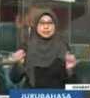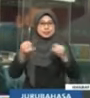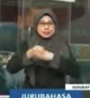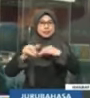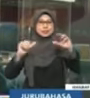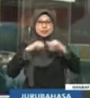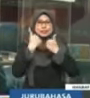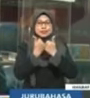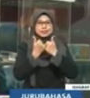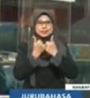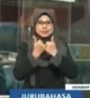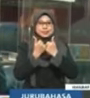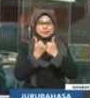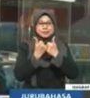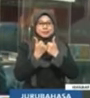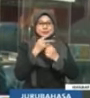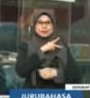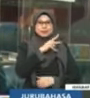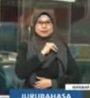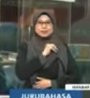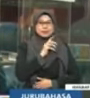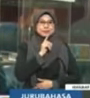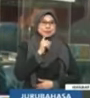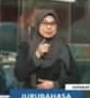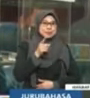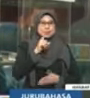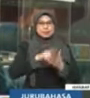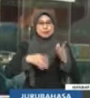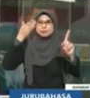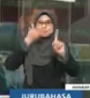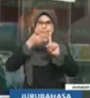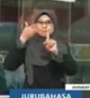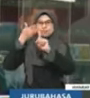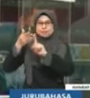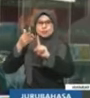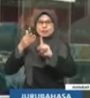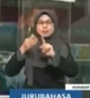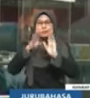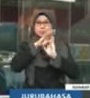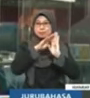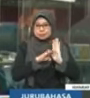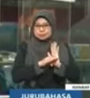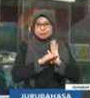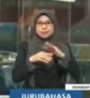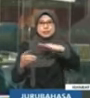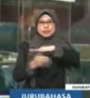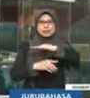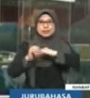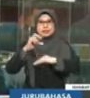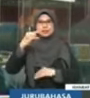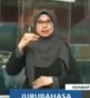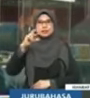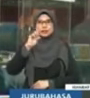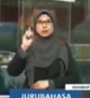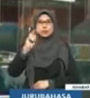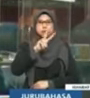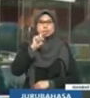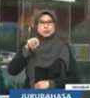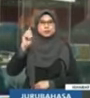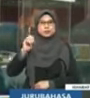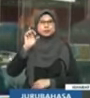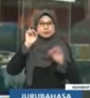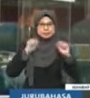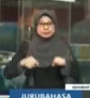tahun 2015 dan juga 2016 berdasarkan pada semua dokumen semasa kesiasatan. Begitu juga dengan